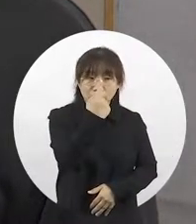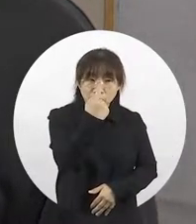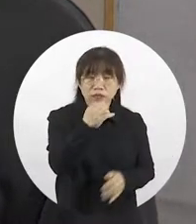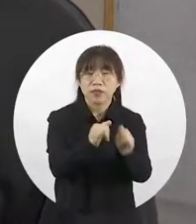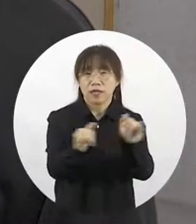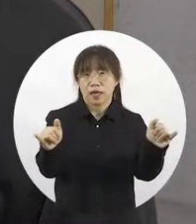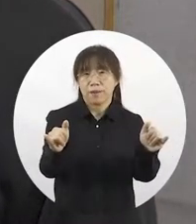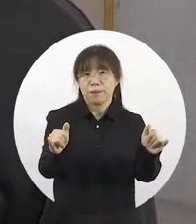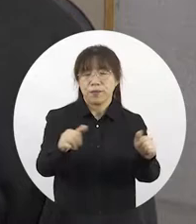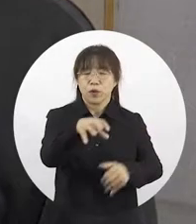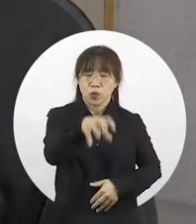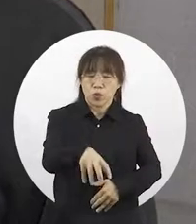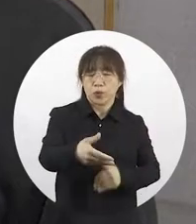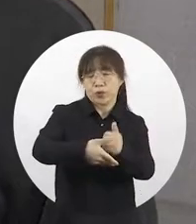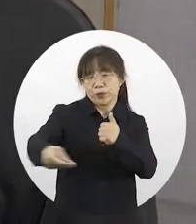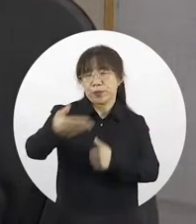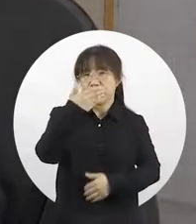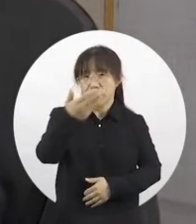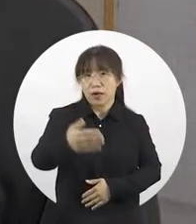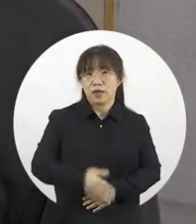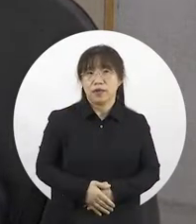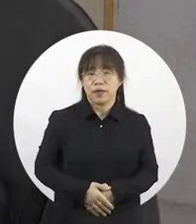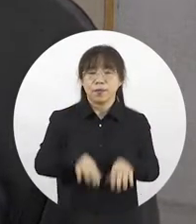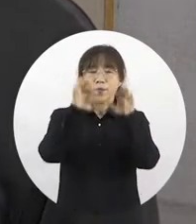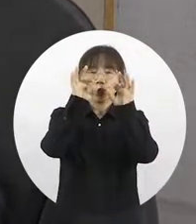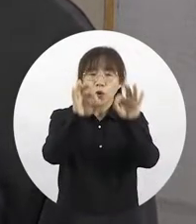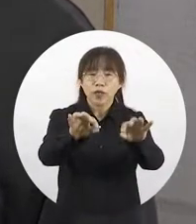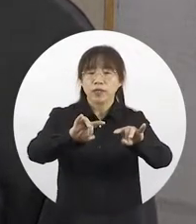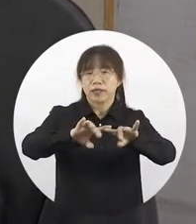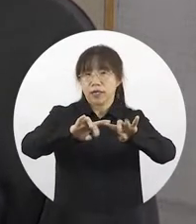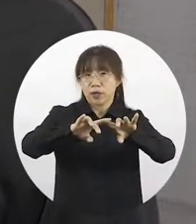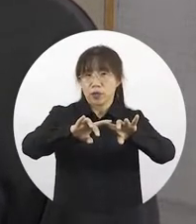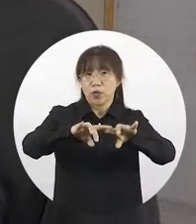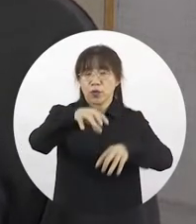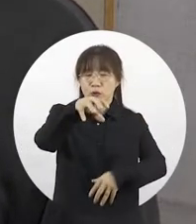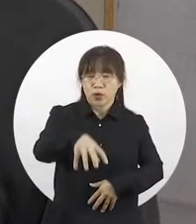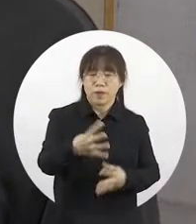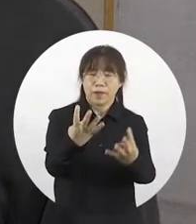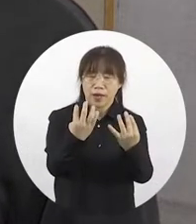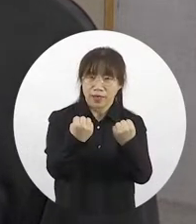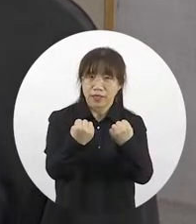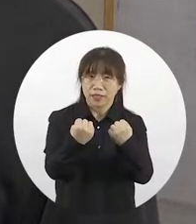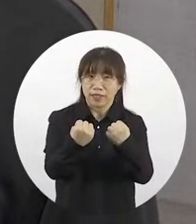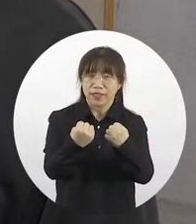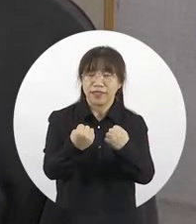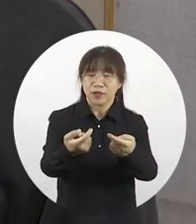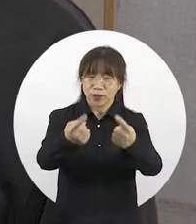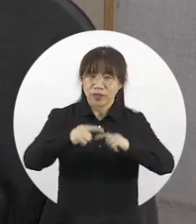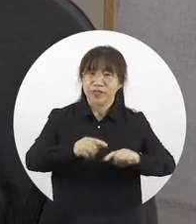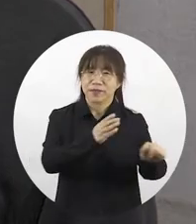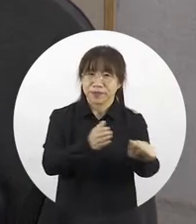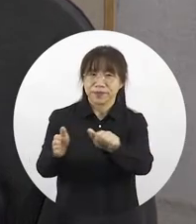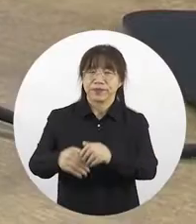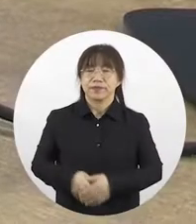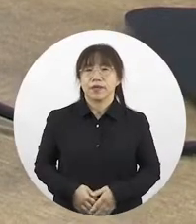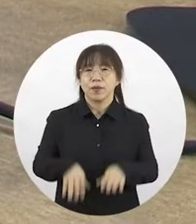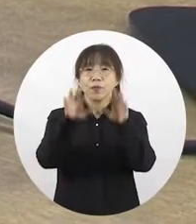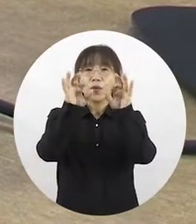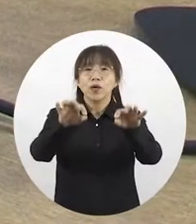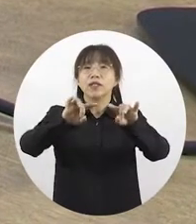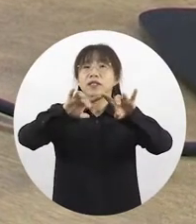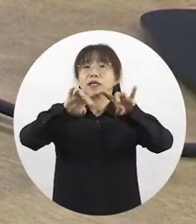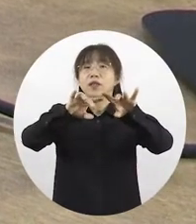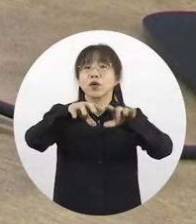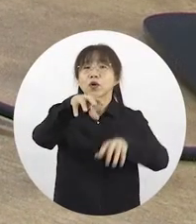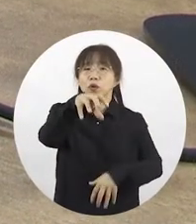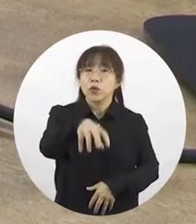분에 한해 대여 신청을 할 수 있습니다. 저희 미디어 센터 보이는 라디오 스튜디오에 많은 관심 부탁드립니다.